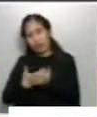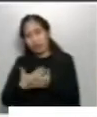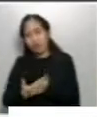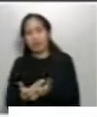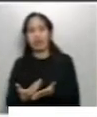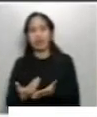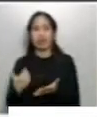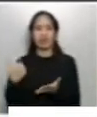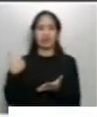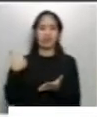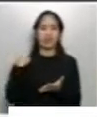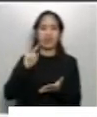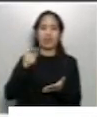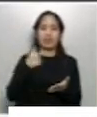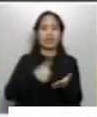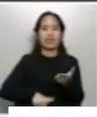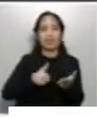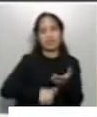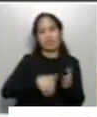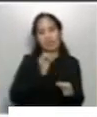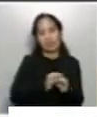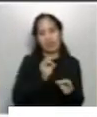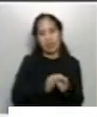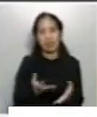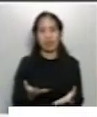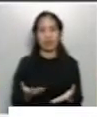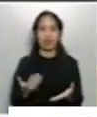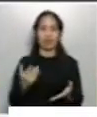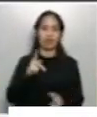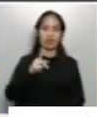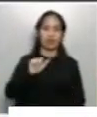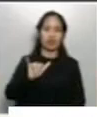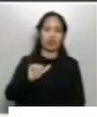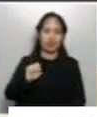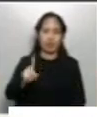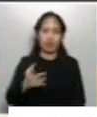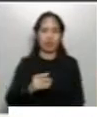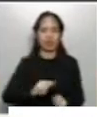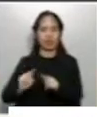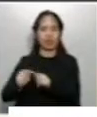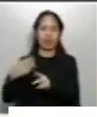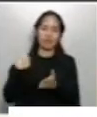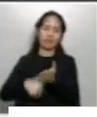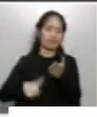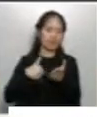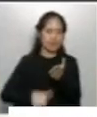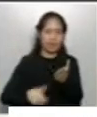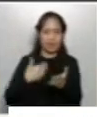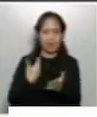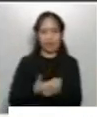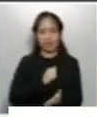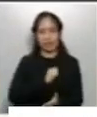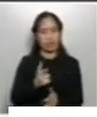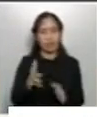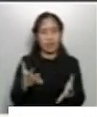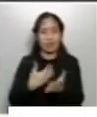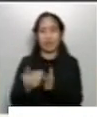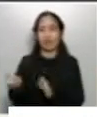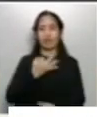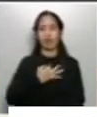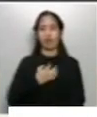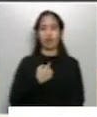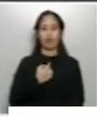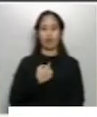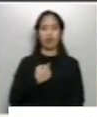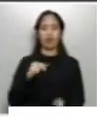ฉพาะพวกนี้ธนาคารทั้งหลายนี่หนี้กยศ.อะไรนี่เป็นหนี้แล้วไม่มีเงินจ่ายก็ถูกฟ้องการ